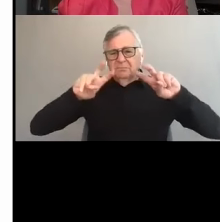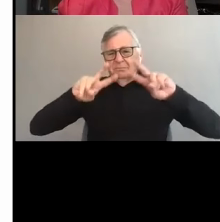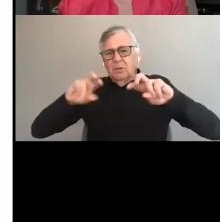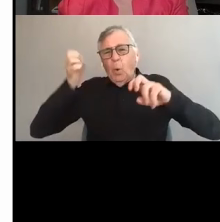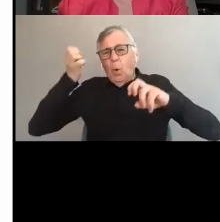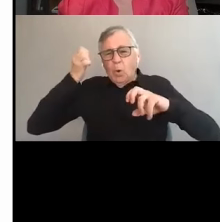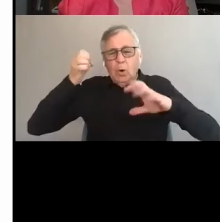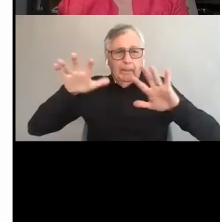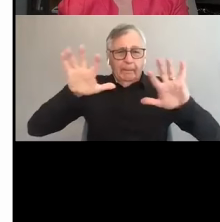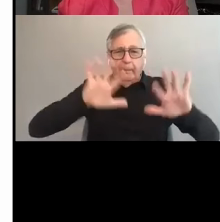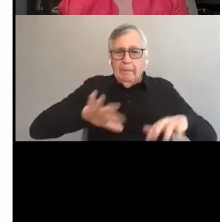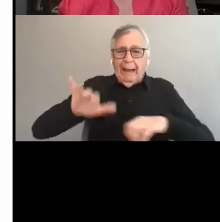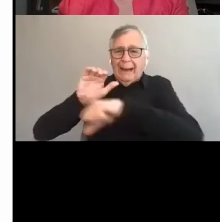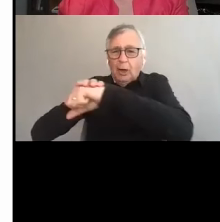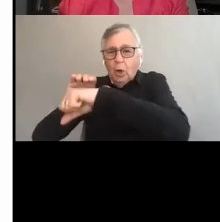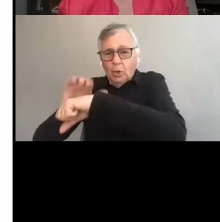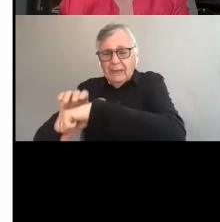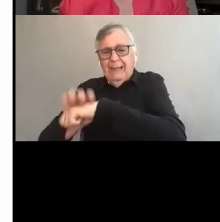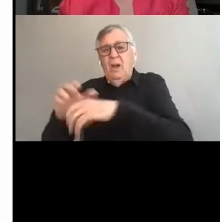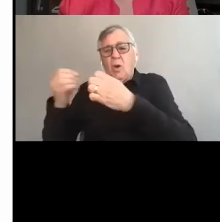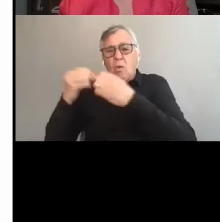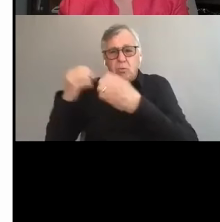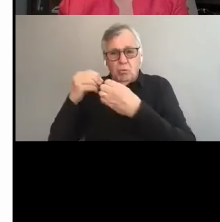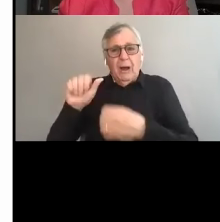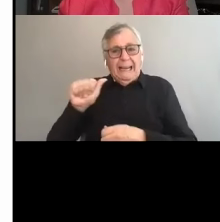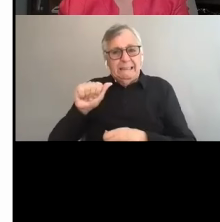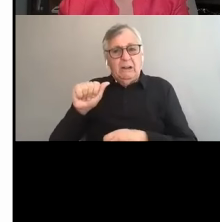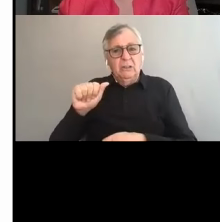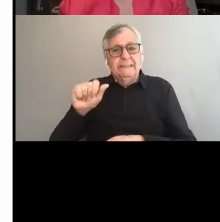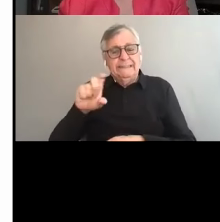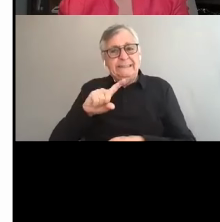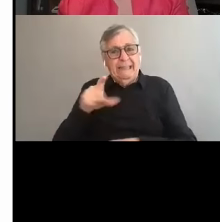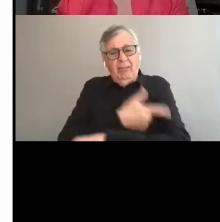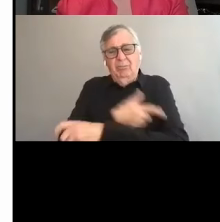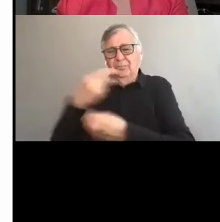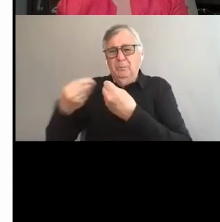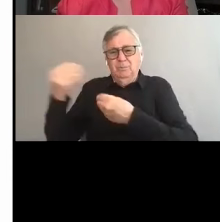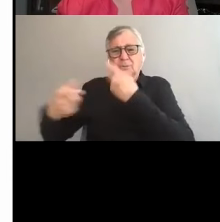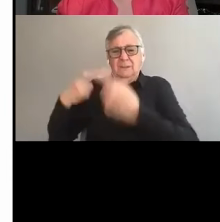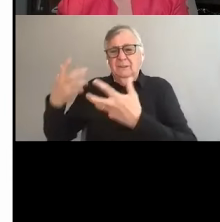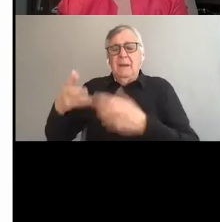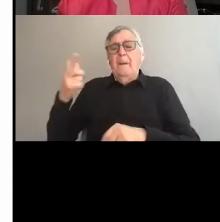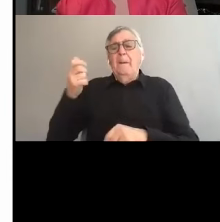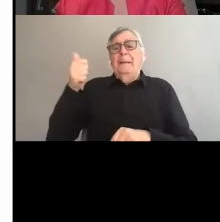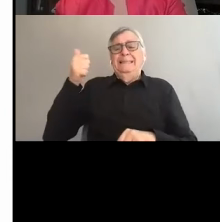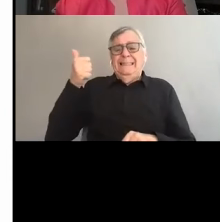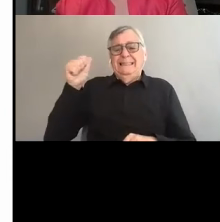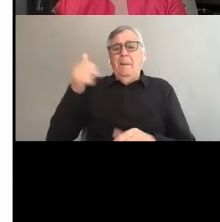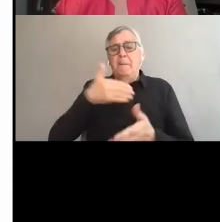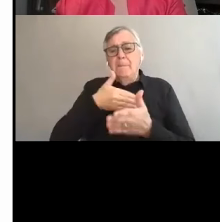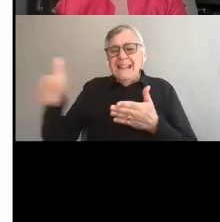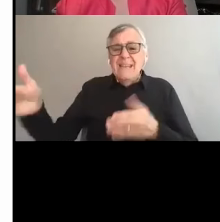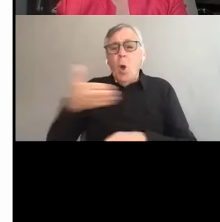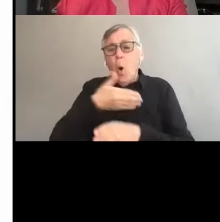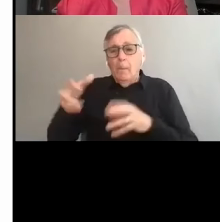Europe, en Angleterre, où il y a eu énormément de gens qui se sont fait vacciner, des dizaines de milliers de personnes, de millions